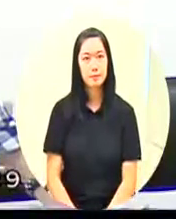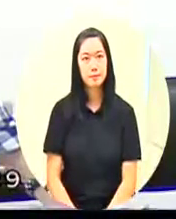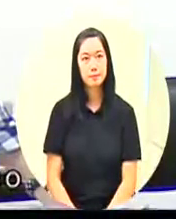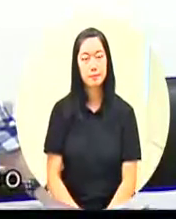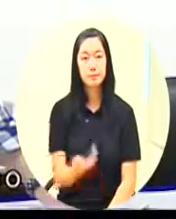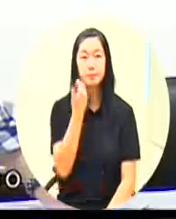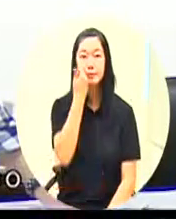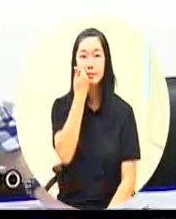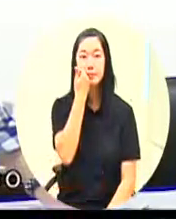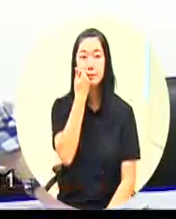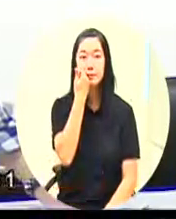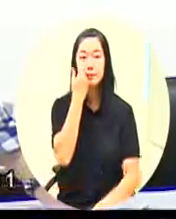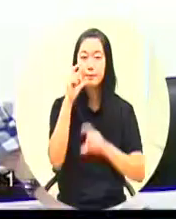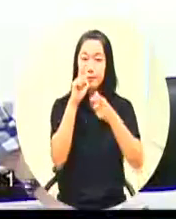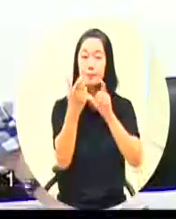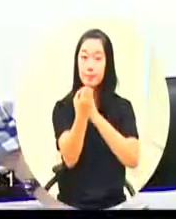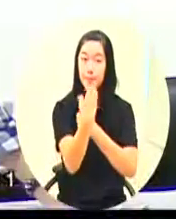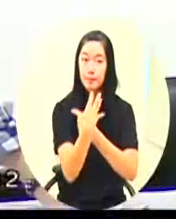是